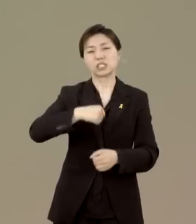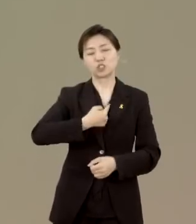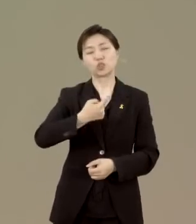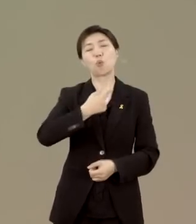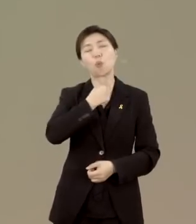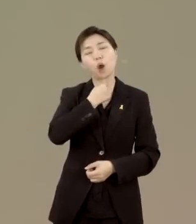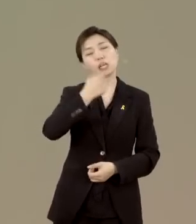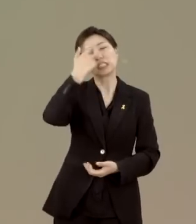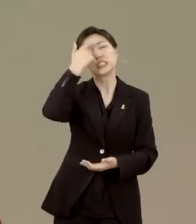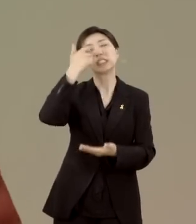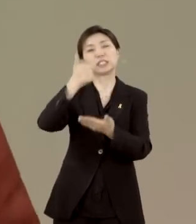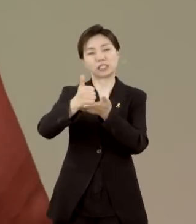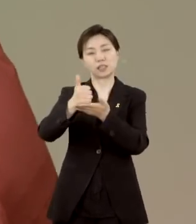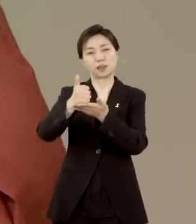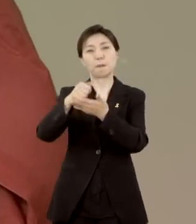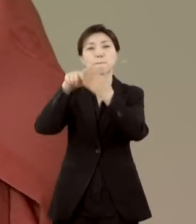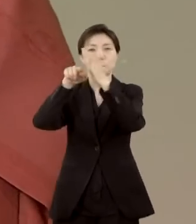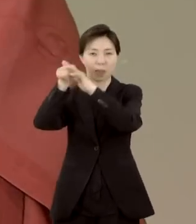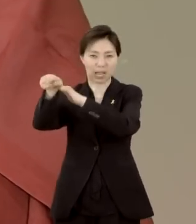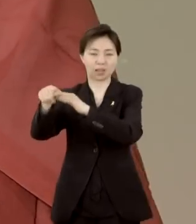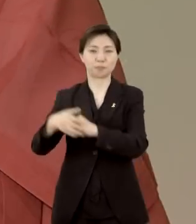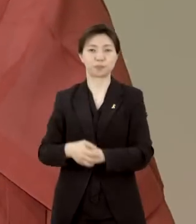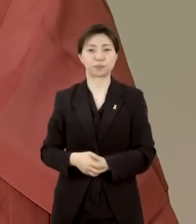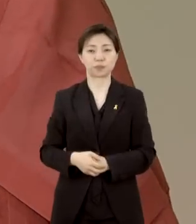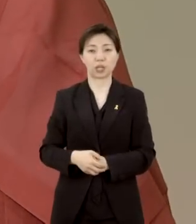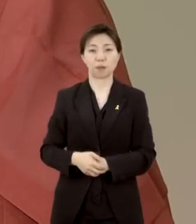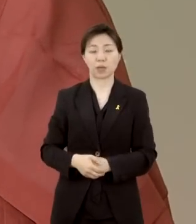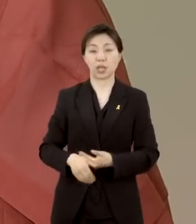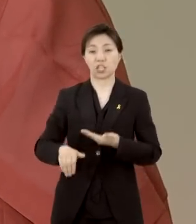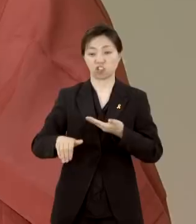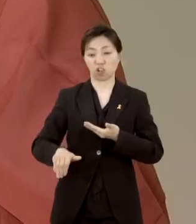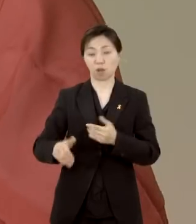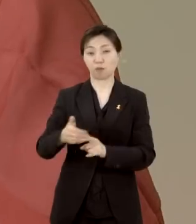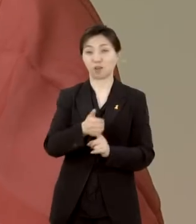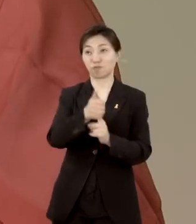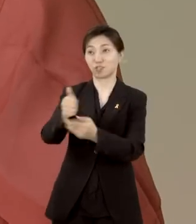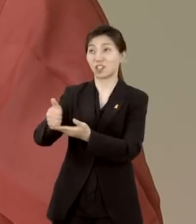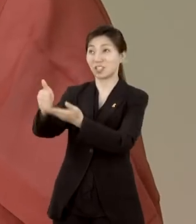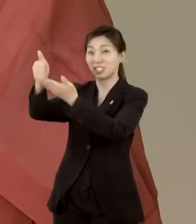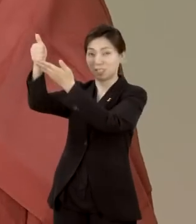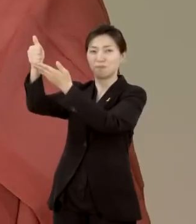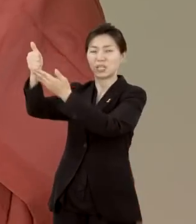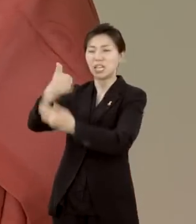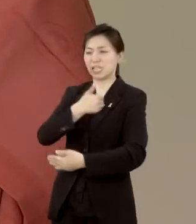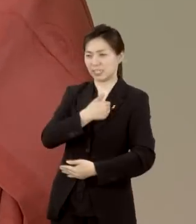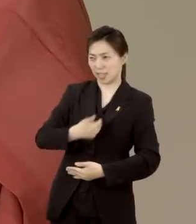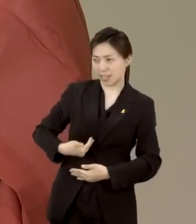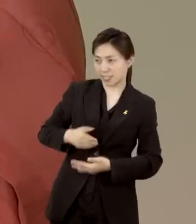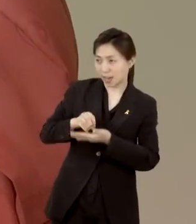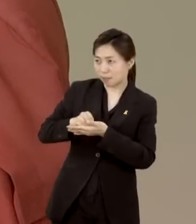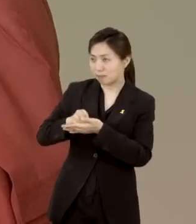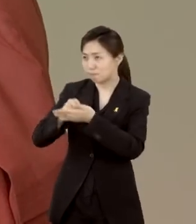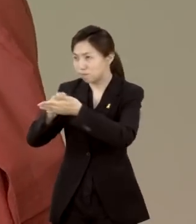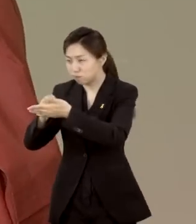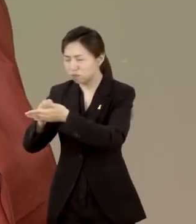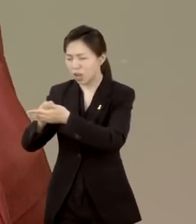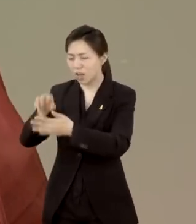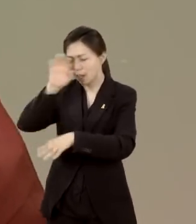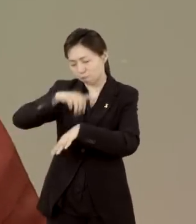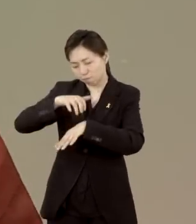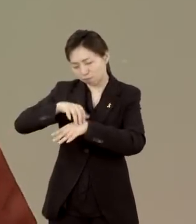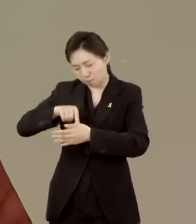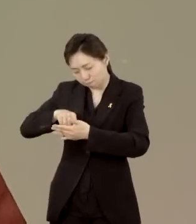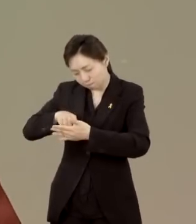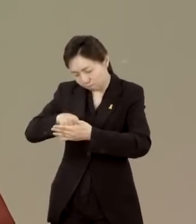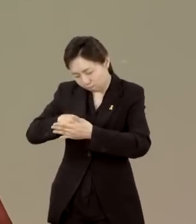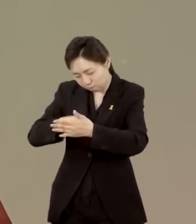됩니다 그리고 석가모니 부처님 아래에서 열심히 수행해서 드디어 모든